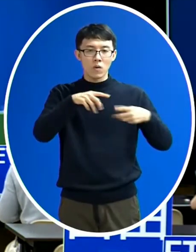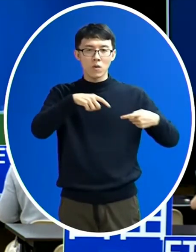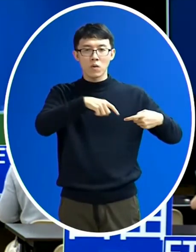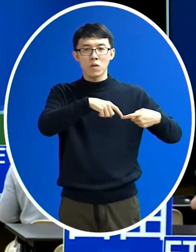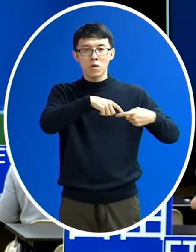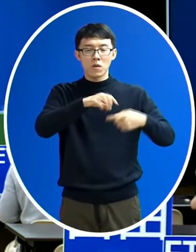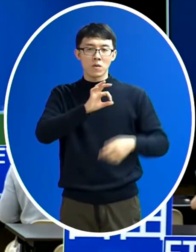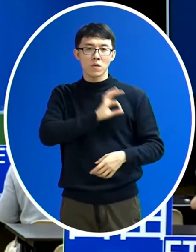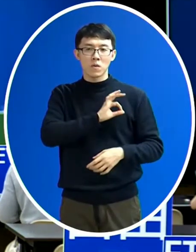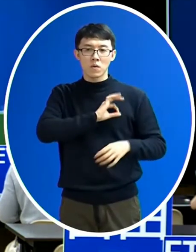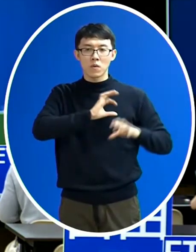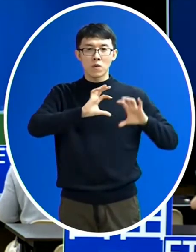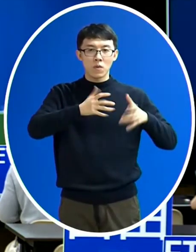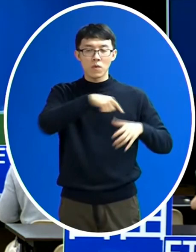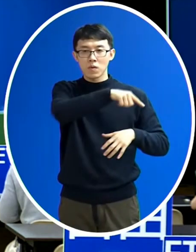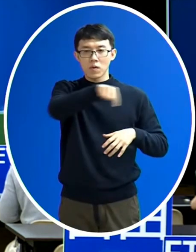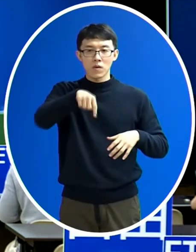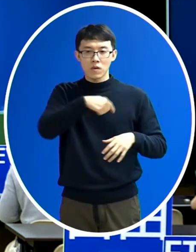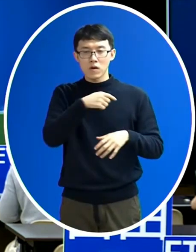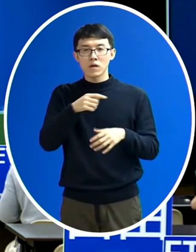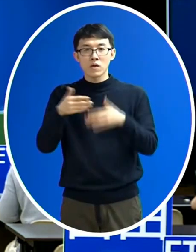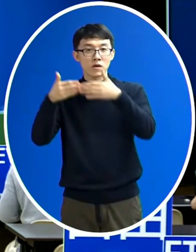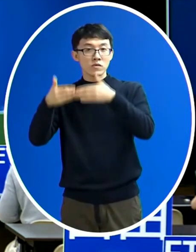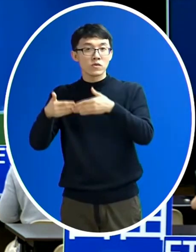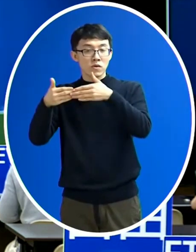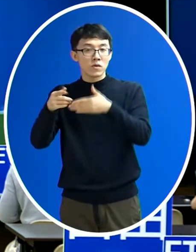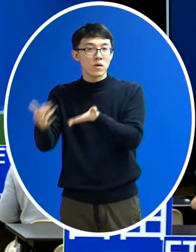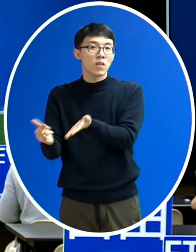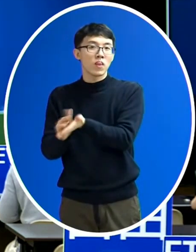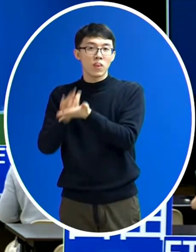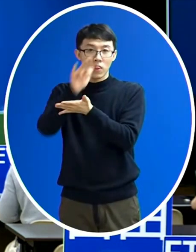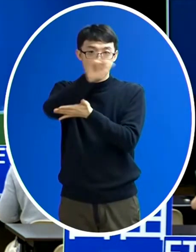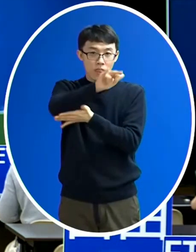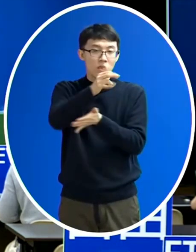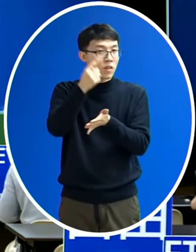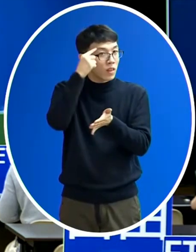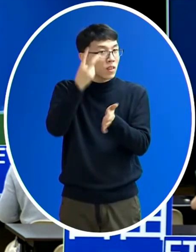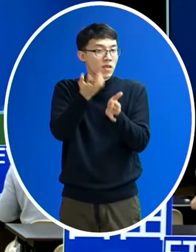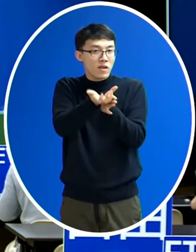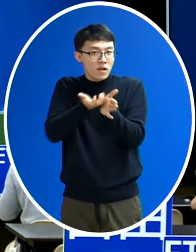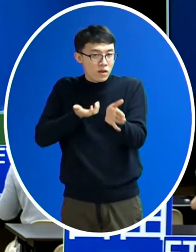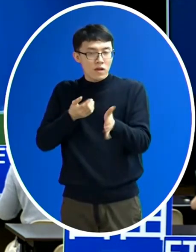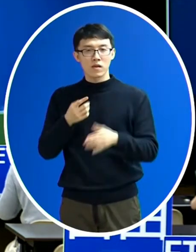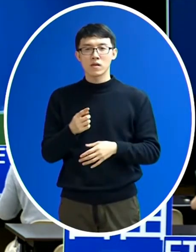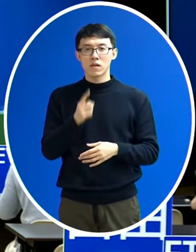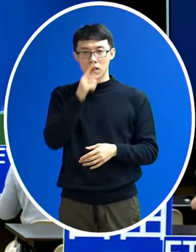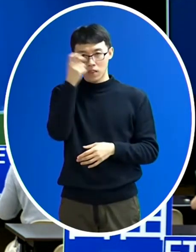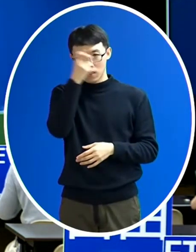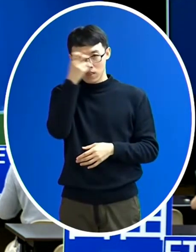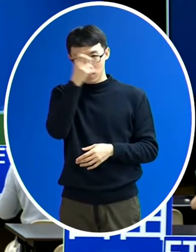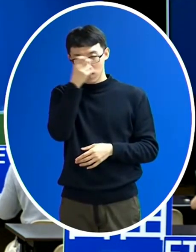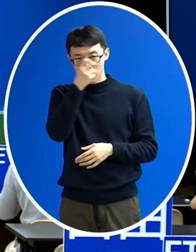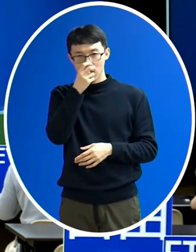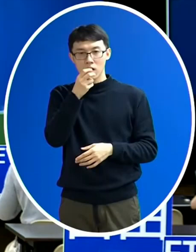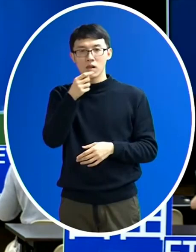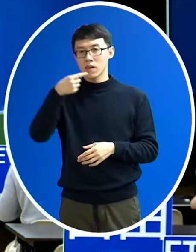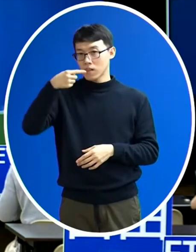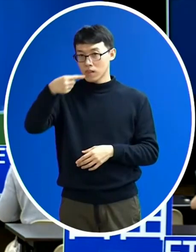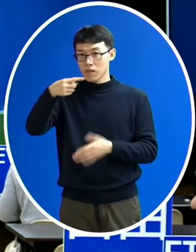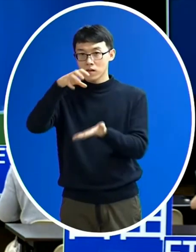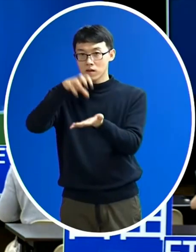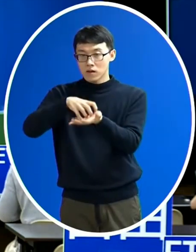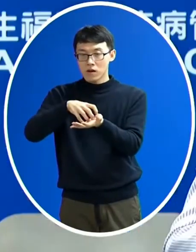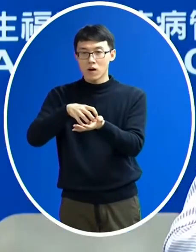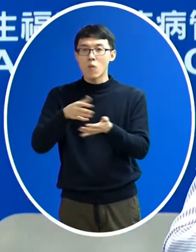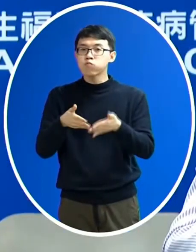起飞前两日内的那个 C 就是新冠阴性的证明，我们也会来参考做这样子的那个方式